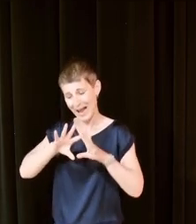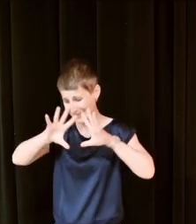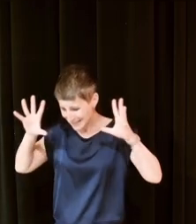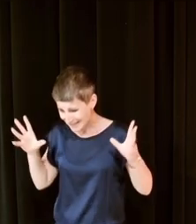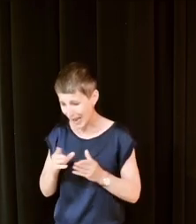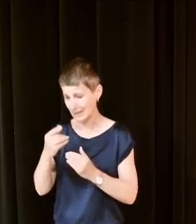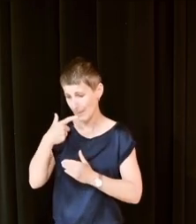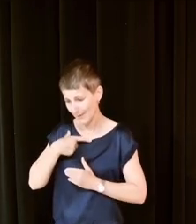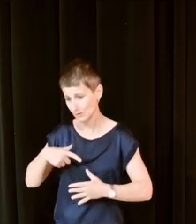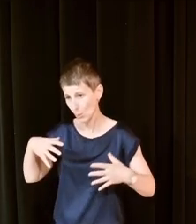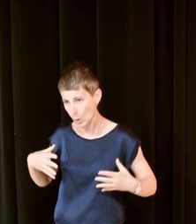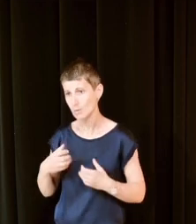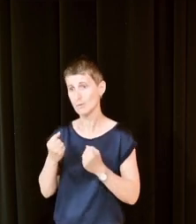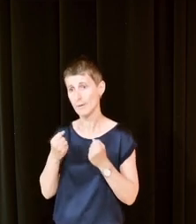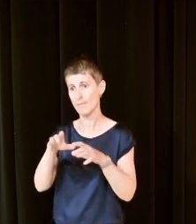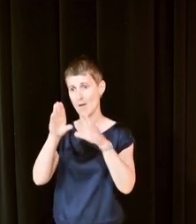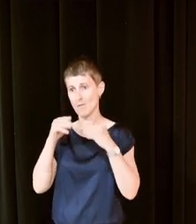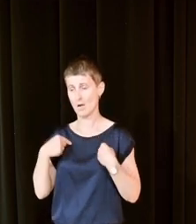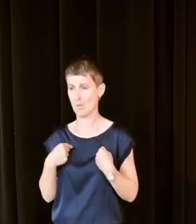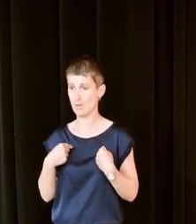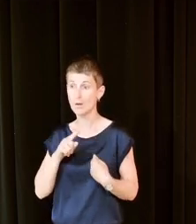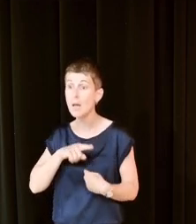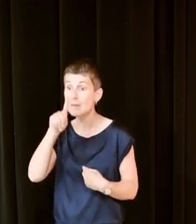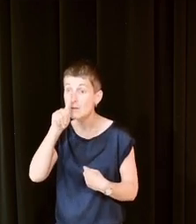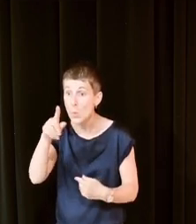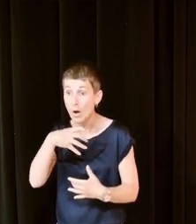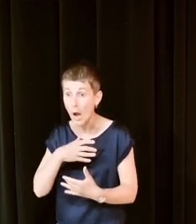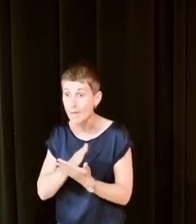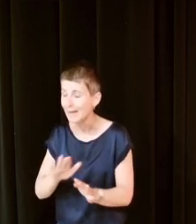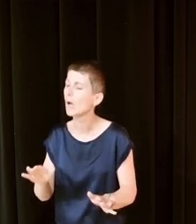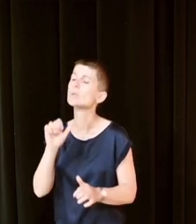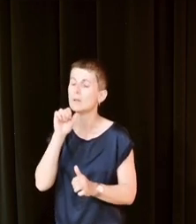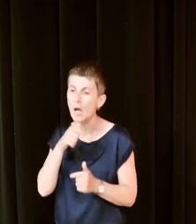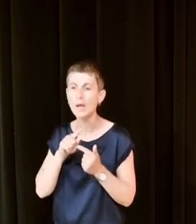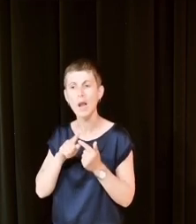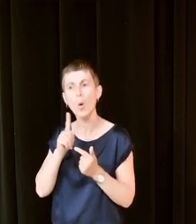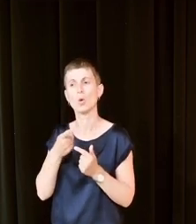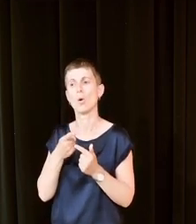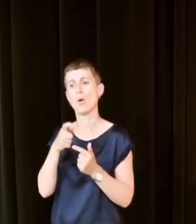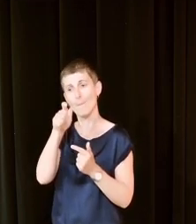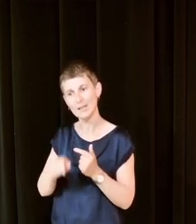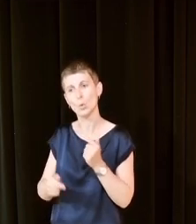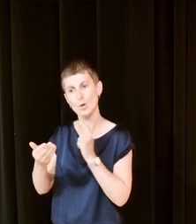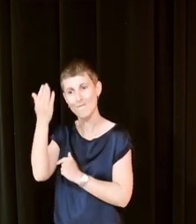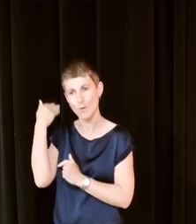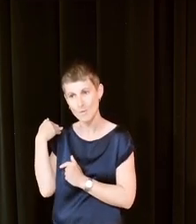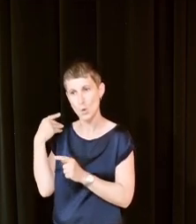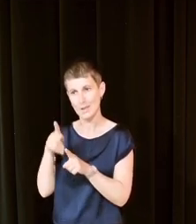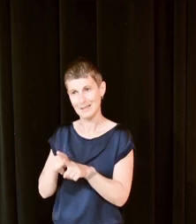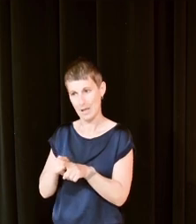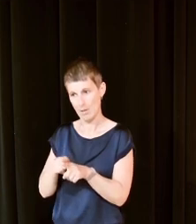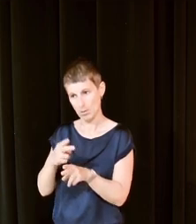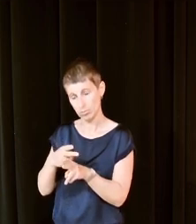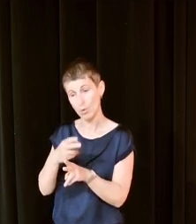zu verstehen. Ich bin eben nicht nur krank, sondern ich bin immer noch die Person, die ich war und möchte auch gerne